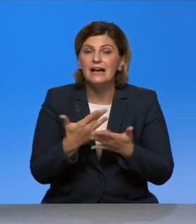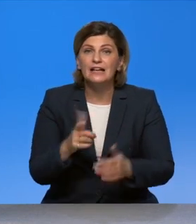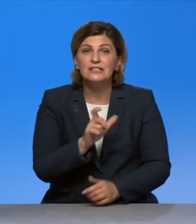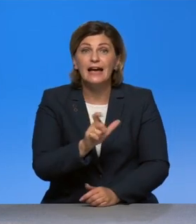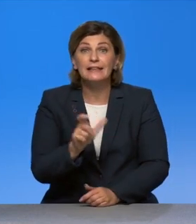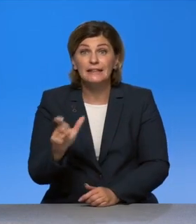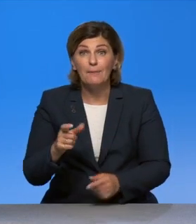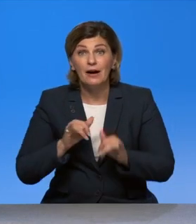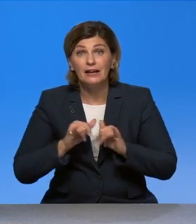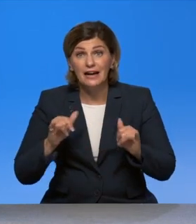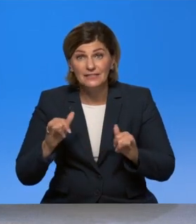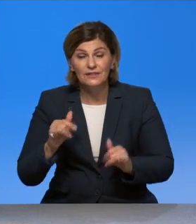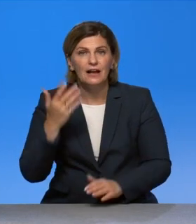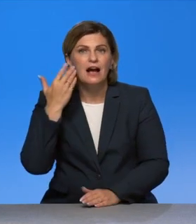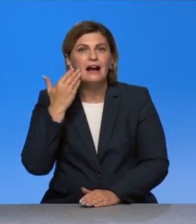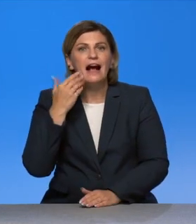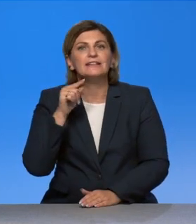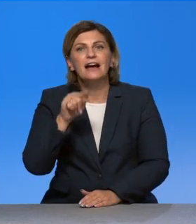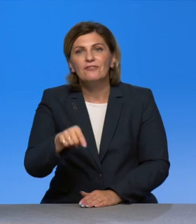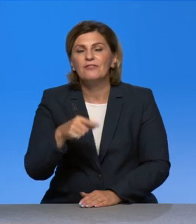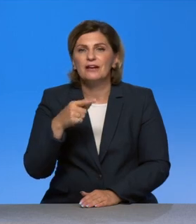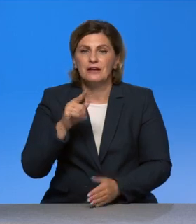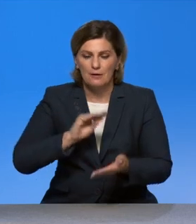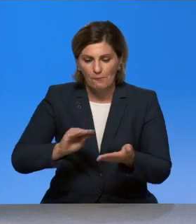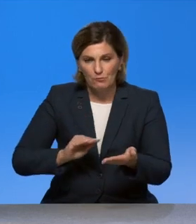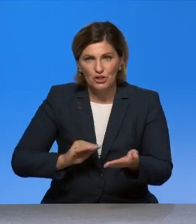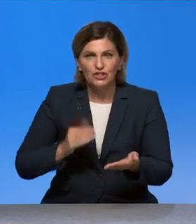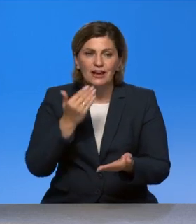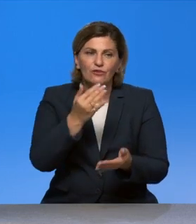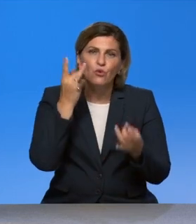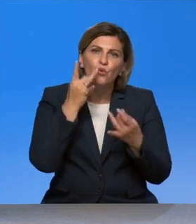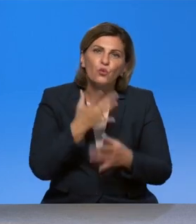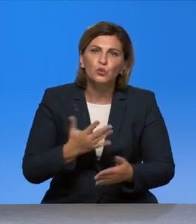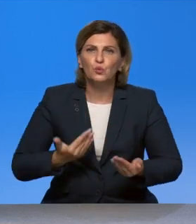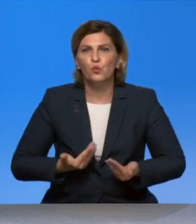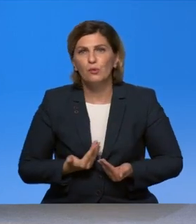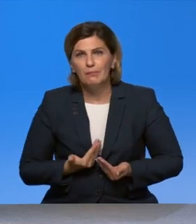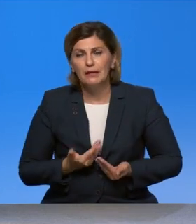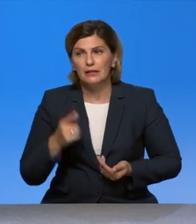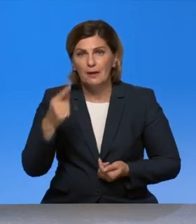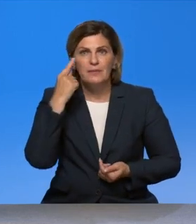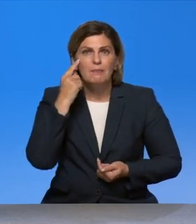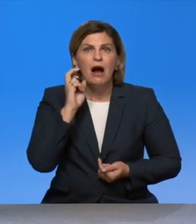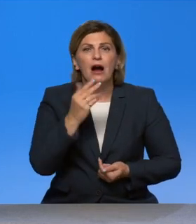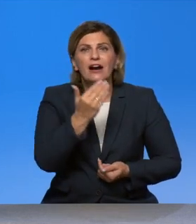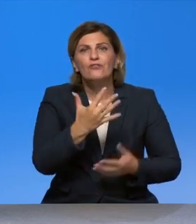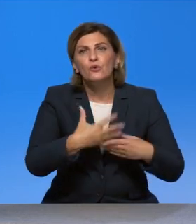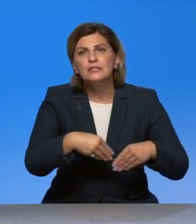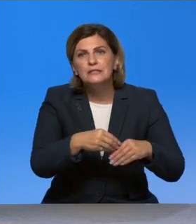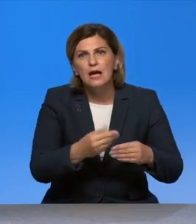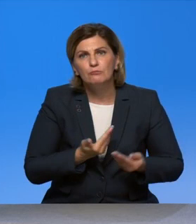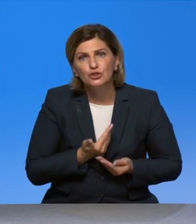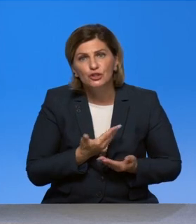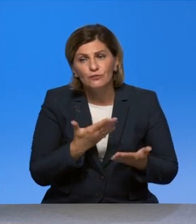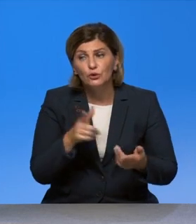что когда ты описываешь их жизнь, культуру, быт, ты начинаешь понимать, как все устроено, то есть как семьи устроены. И он очень